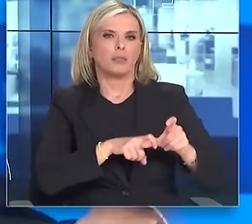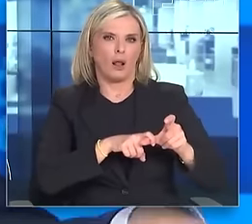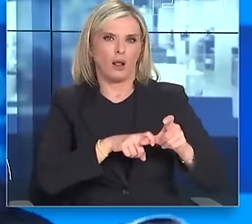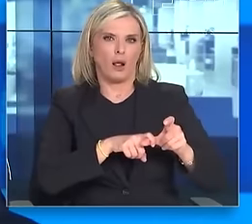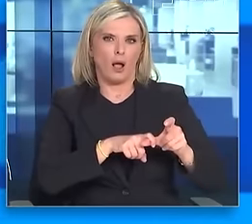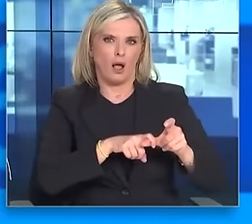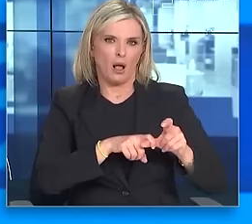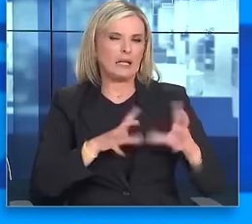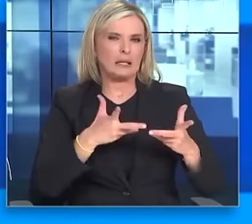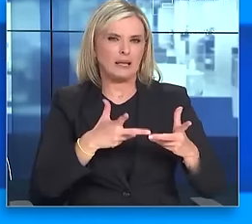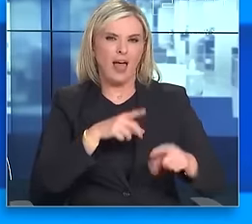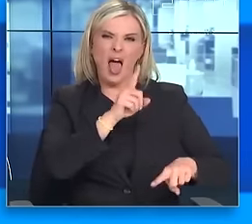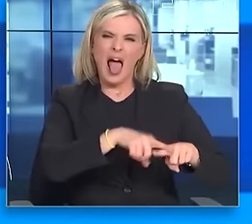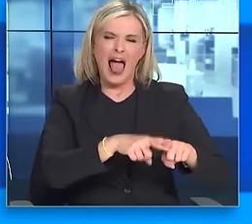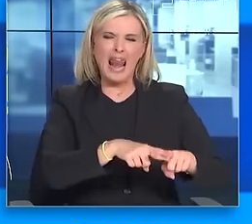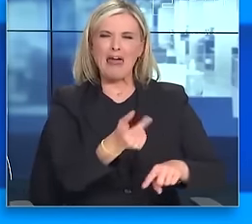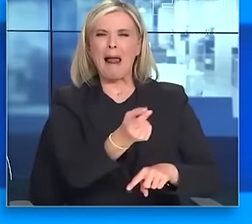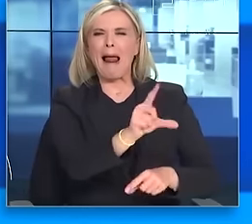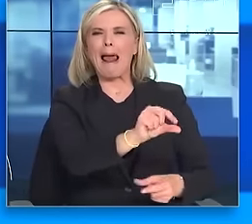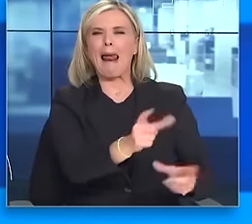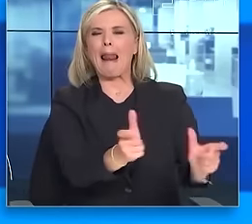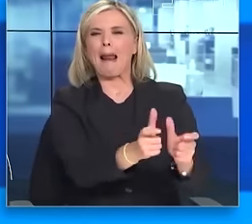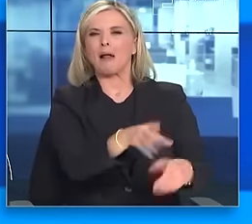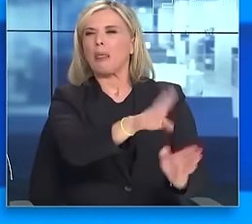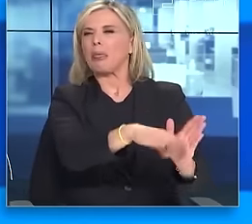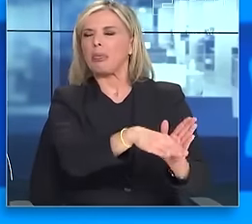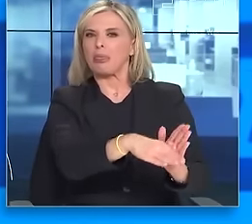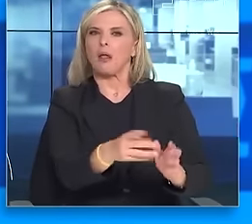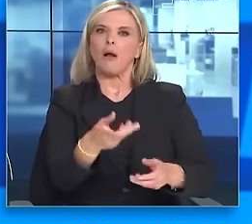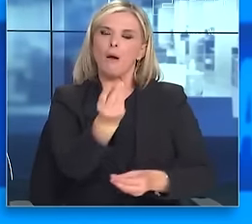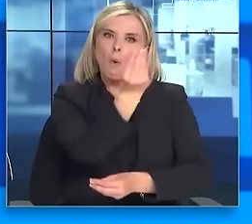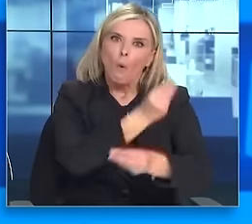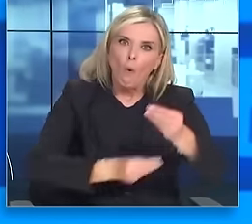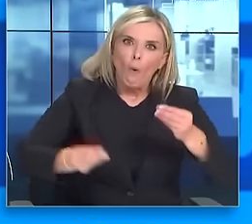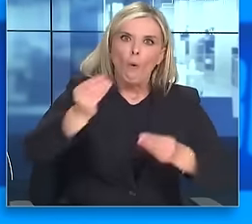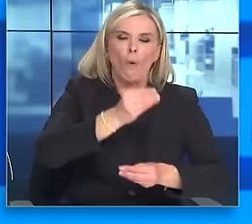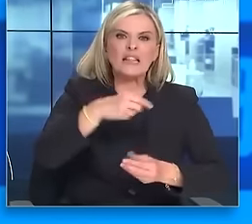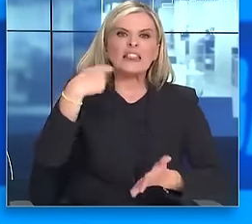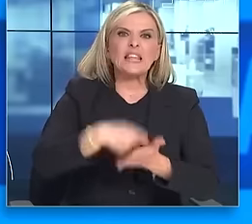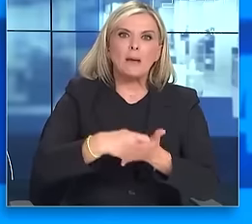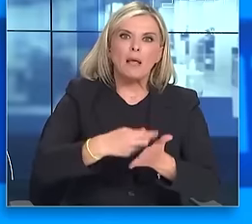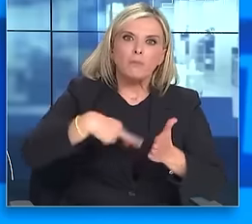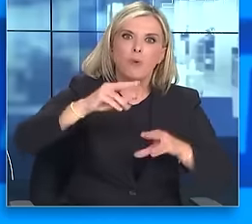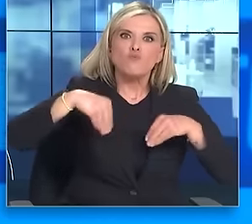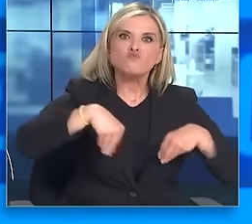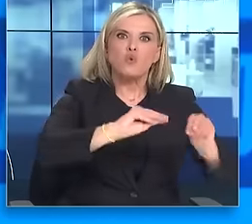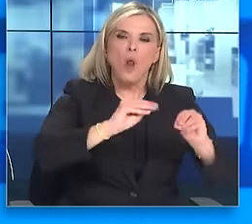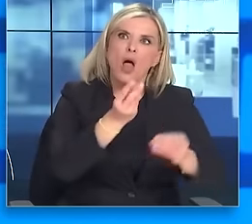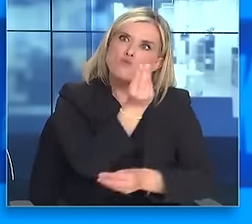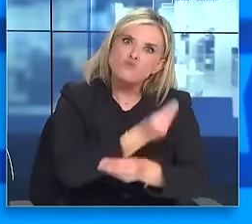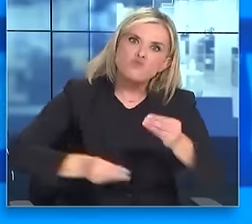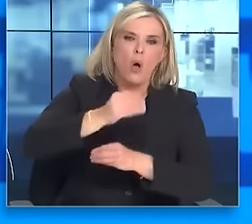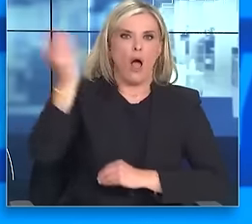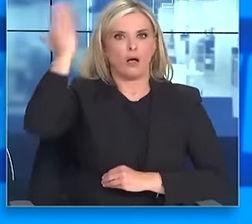να είναι μια μικρή αγορά, να μην έχει τόσο μεγάλο ανταγωνισμό, παραδείγματος χάρη μια πολυεθνική, και να πουλάει πιο ακριβά. Βεβαίως υπάρχει